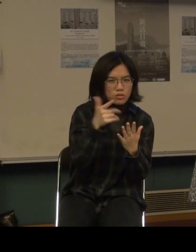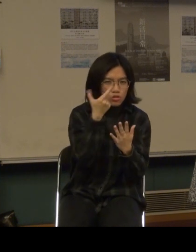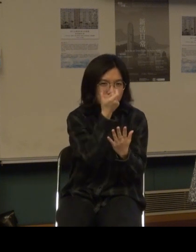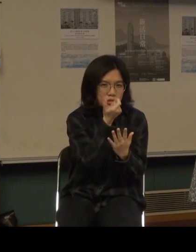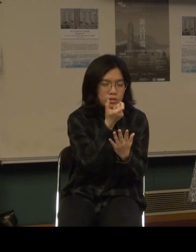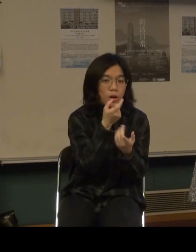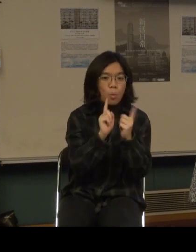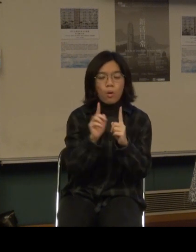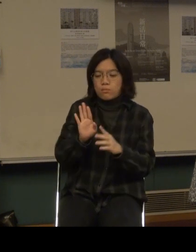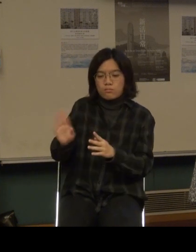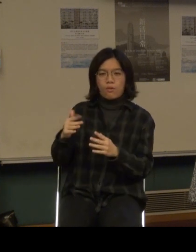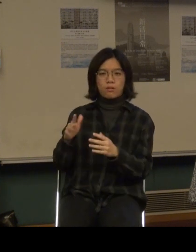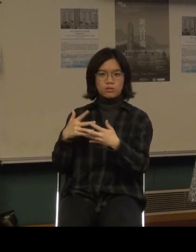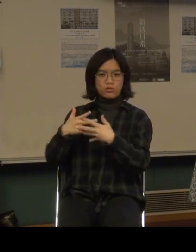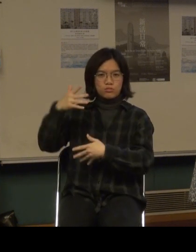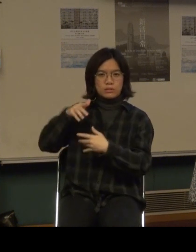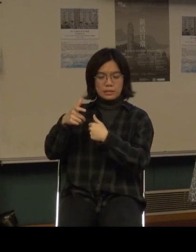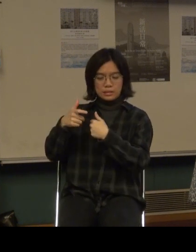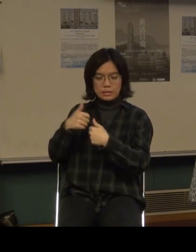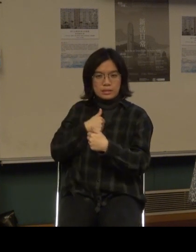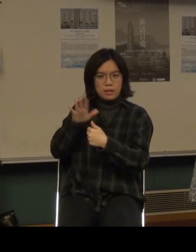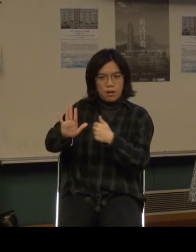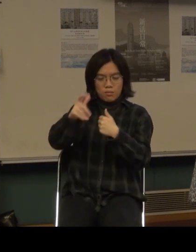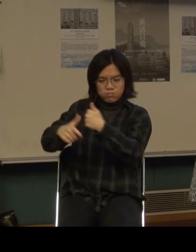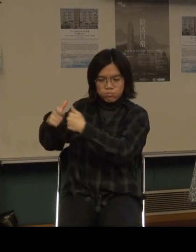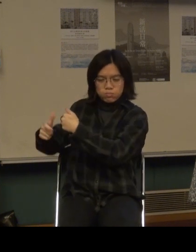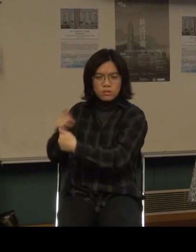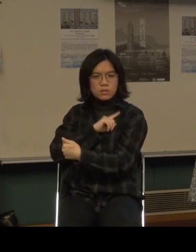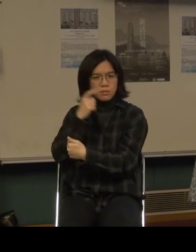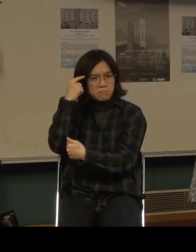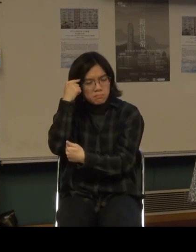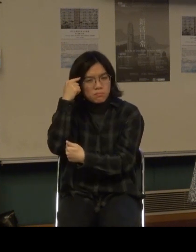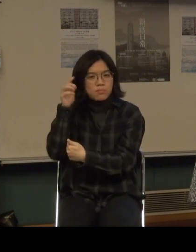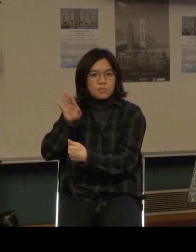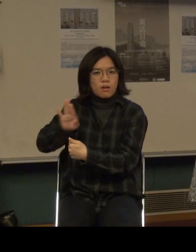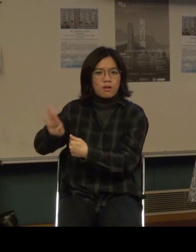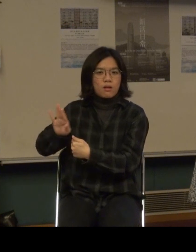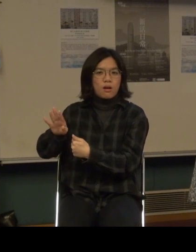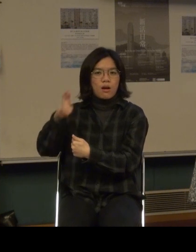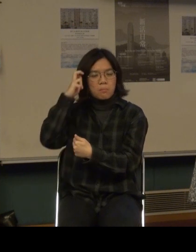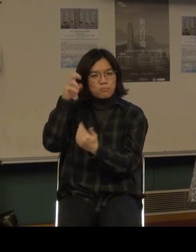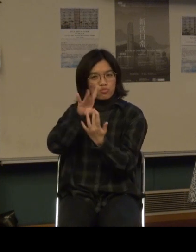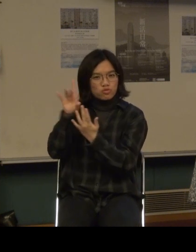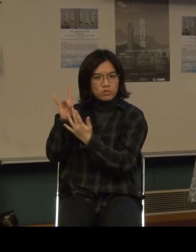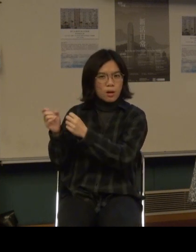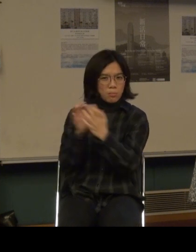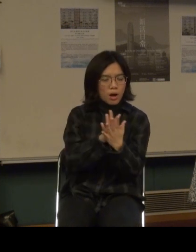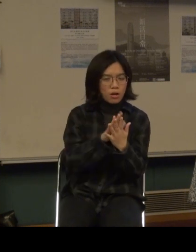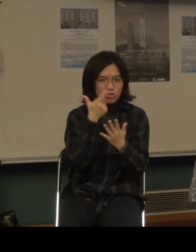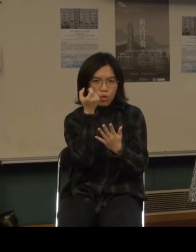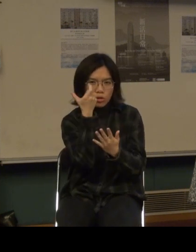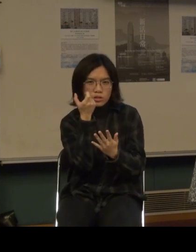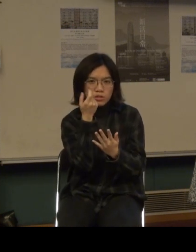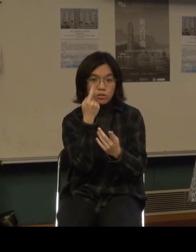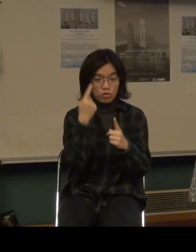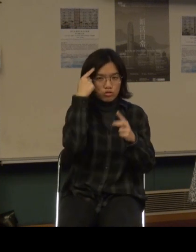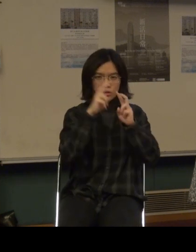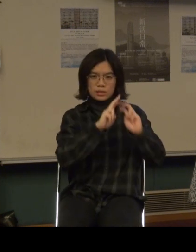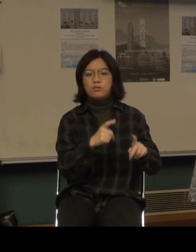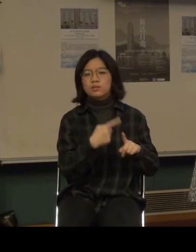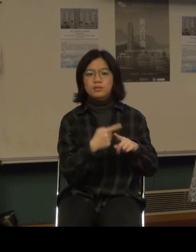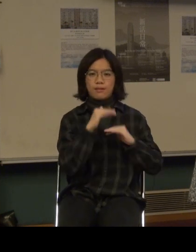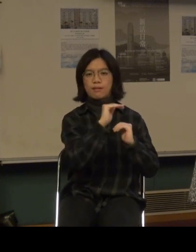師自己有佢自己嗰、那個美感啊，或者佢自己有佢自己嗰個選擇咧嚇。咁呢個係一個即係研究